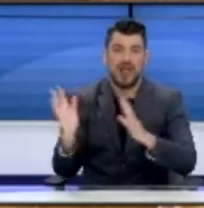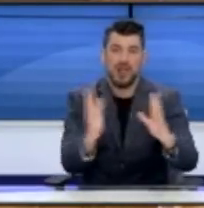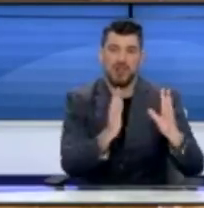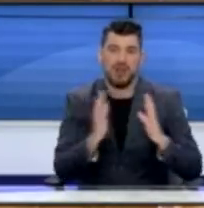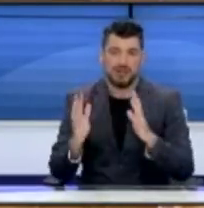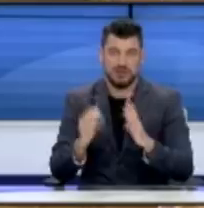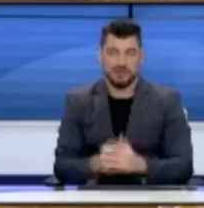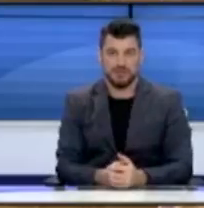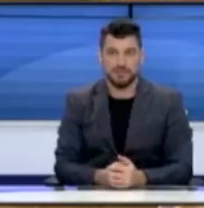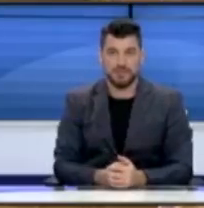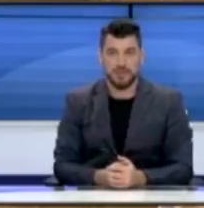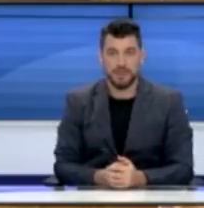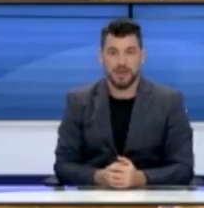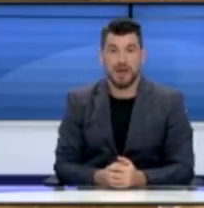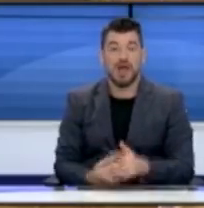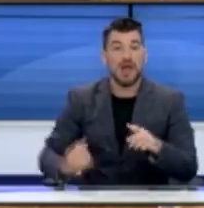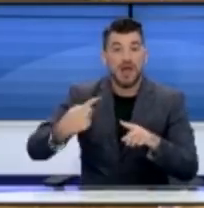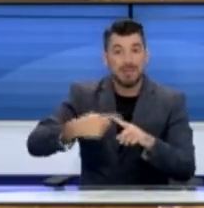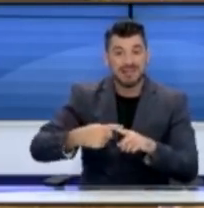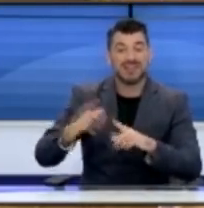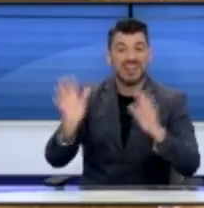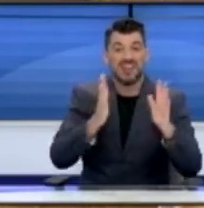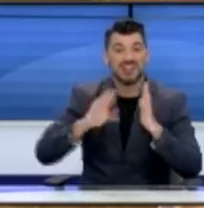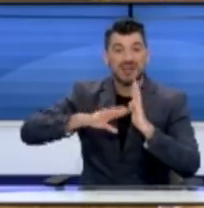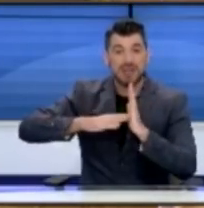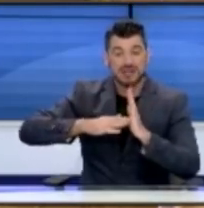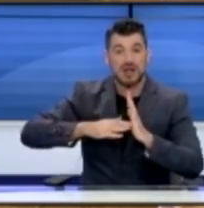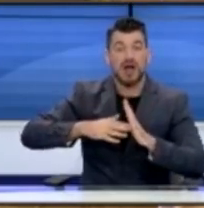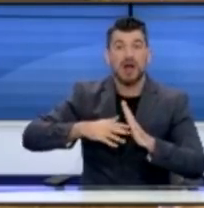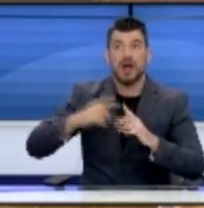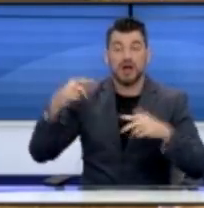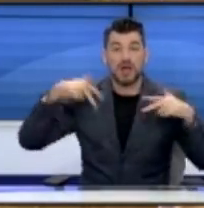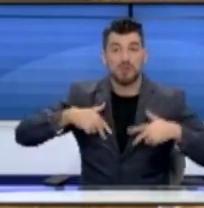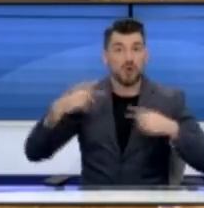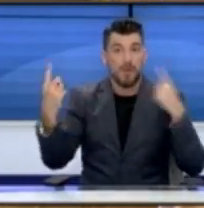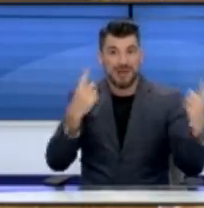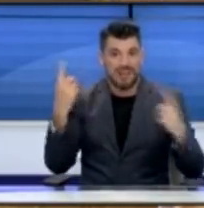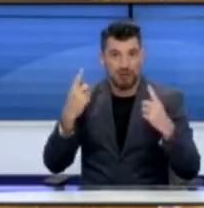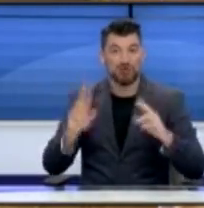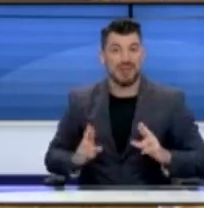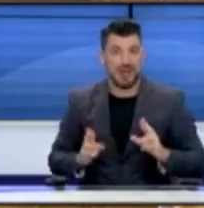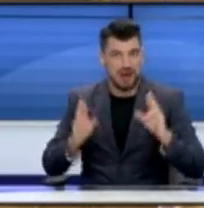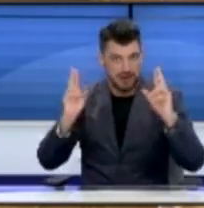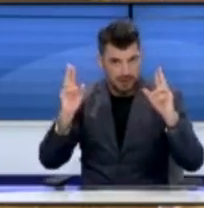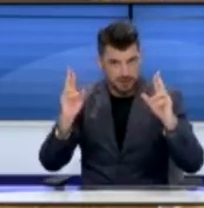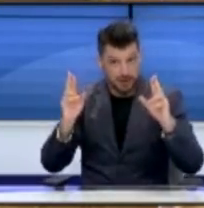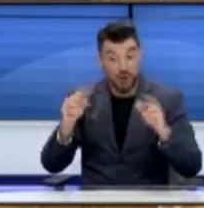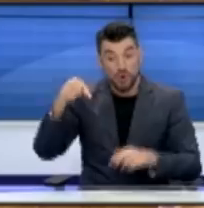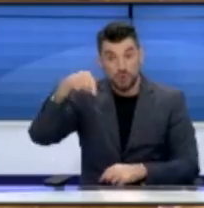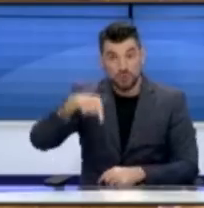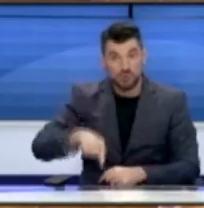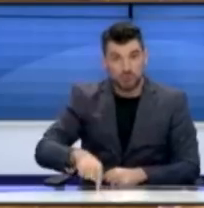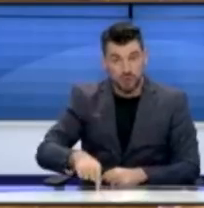μάλιστα της δασικής υπηρεσίας στο Υπουργείο Περιβάλλοντος και Ενέργειας έρχεται για να συνδέσει ακόμα